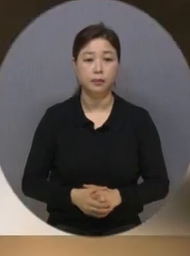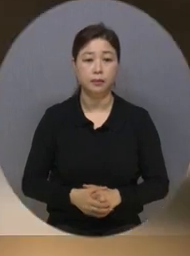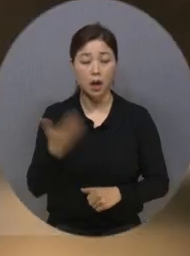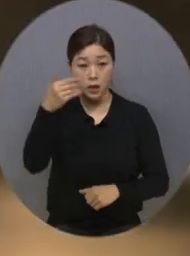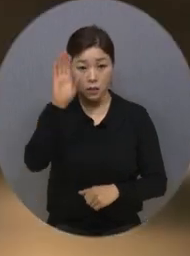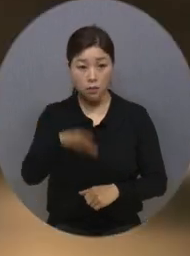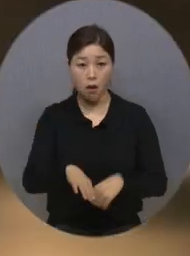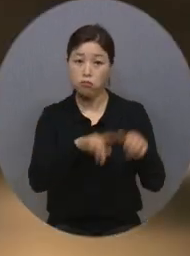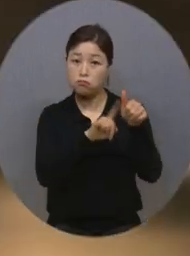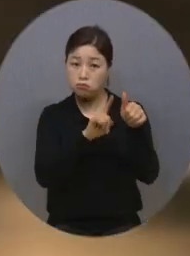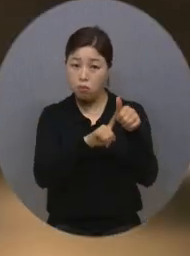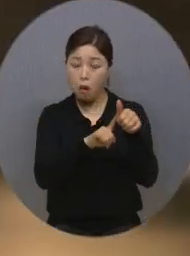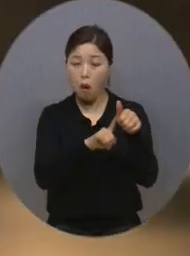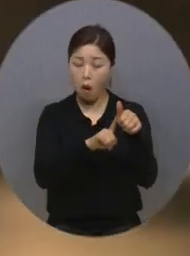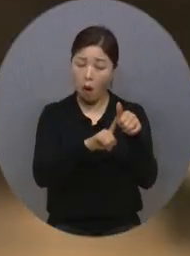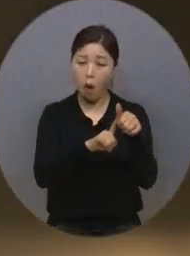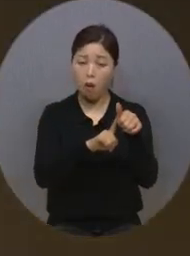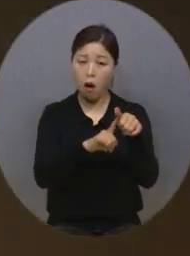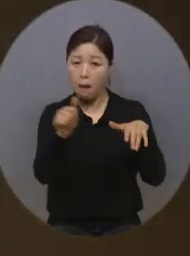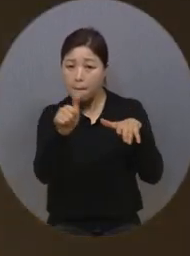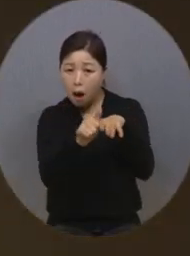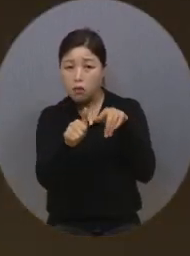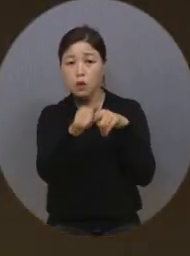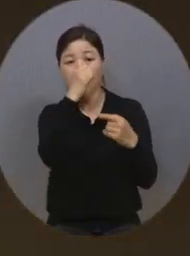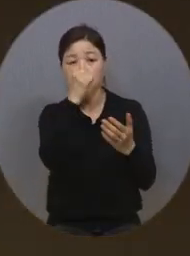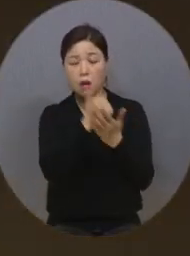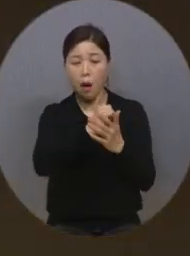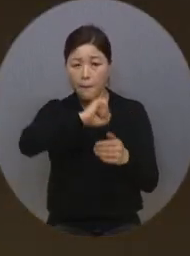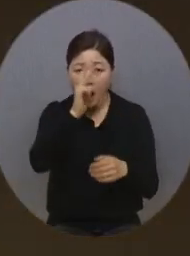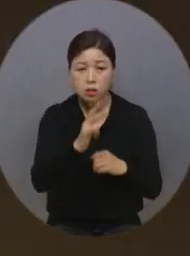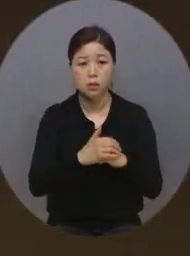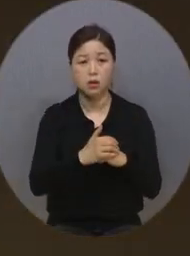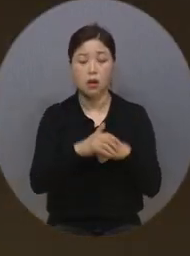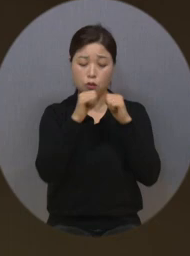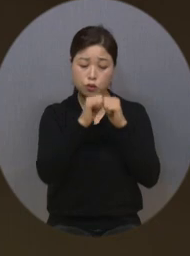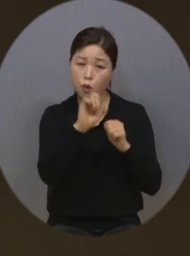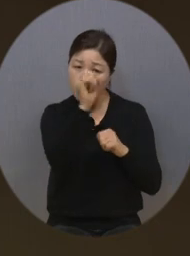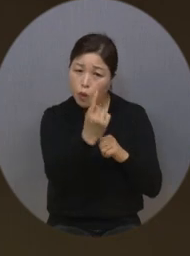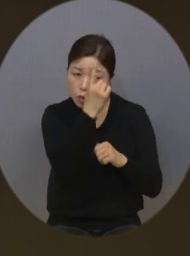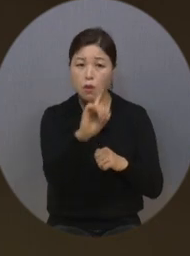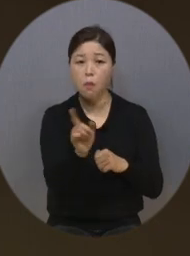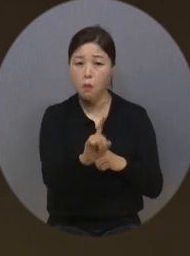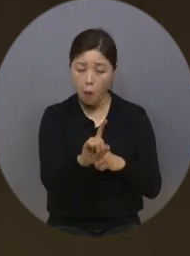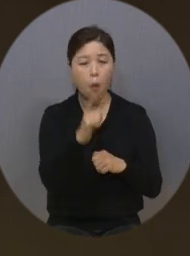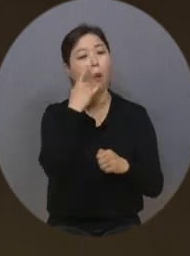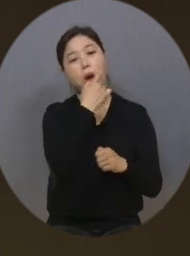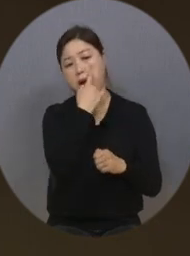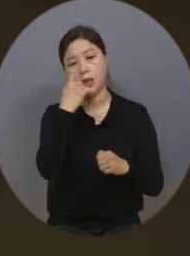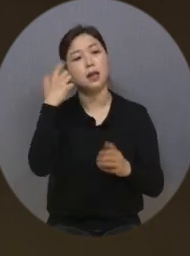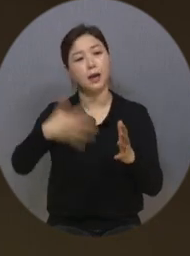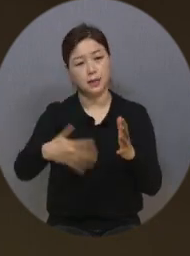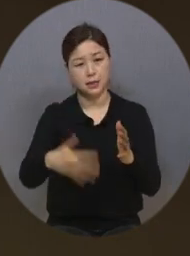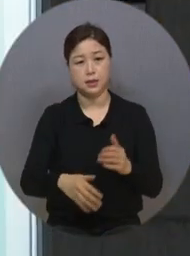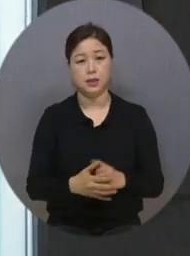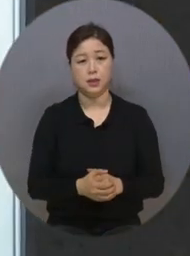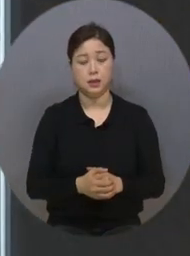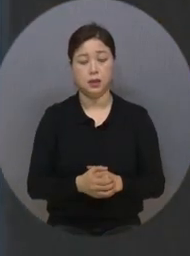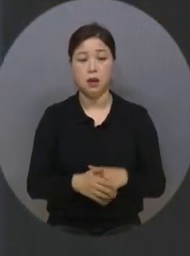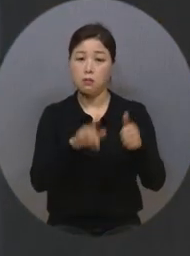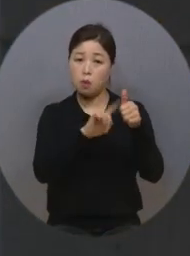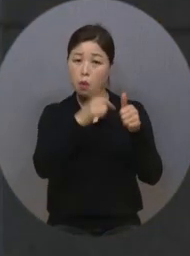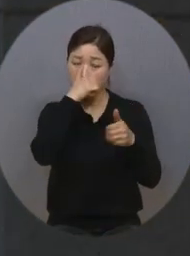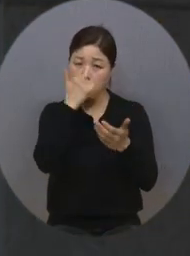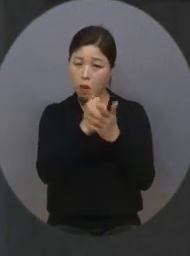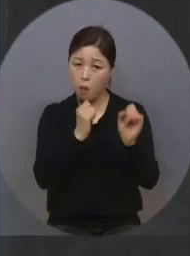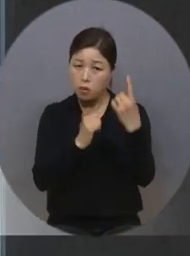하지만 A군의 범행은 우발적이었으며 구체적인 동기는 밝혀진 바 없습니다. 이러한 상황에서